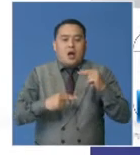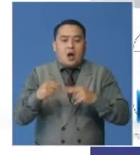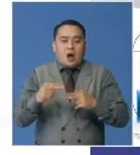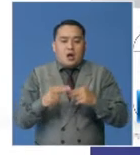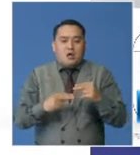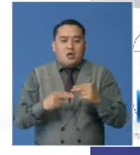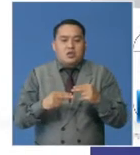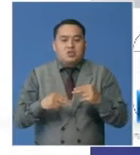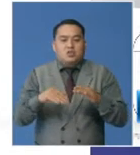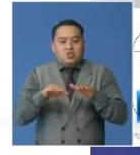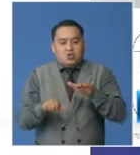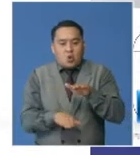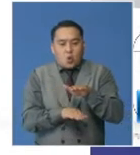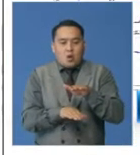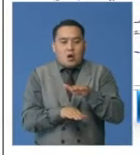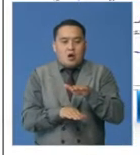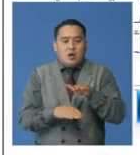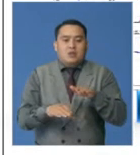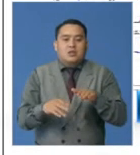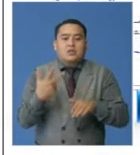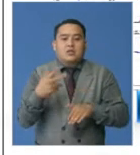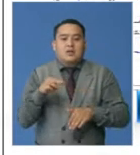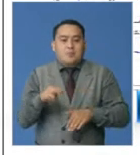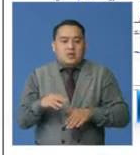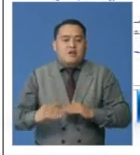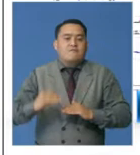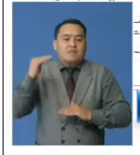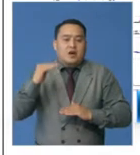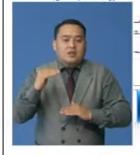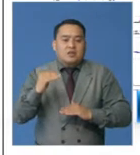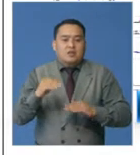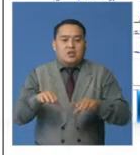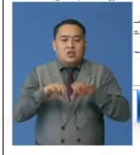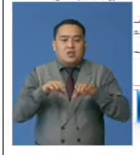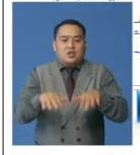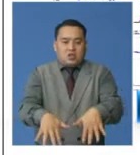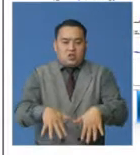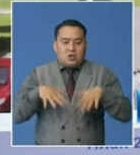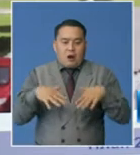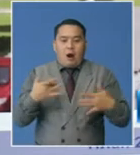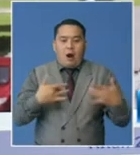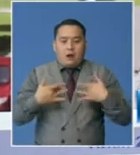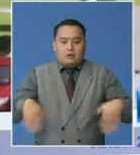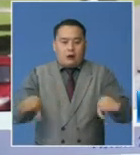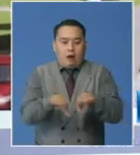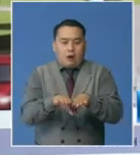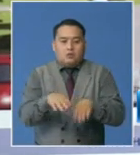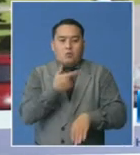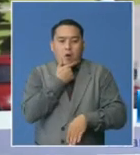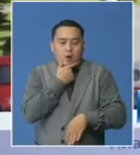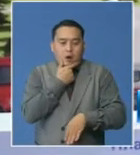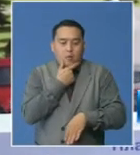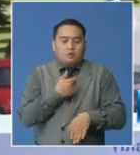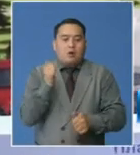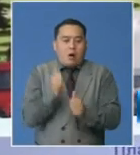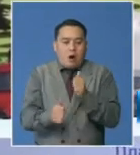ниже уровня земли, а уровень трибун на 3 метра выше в форме амфитеатра. Специально для того, чтобы зрители смогли наблюдать